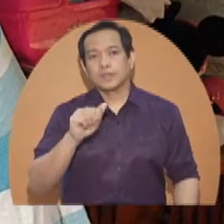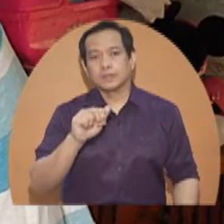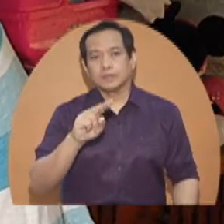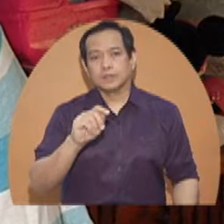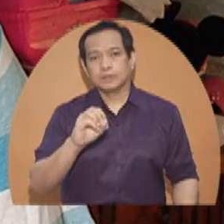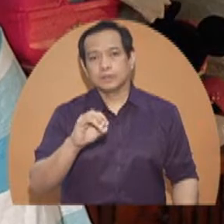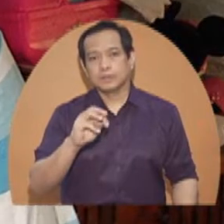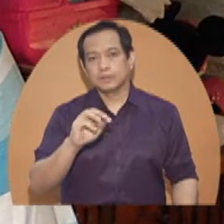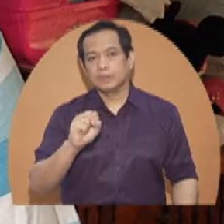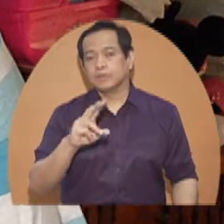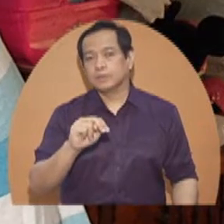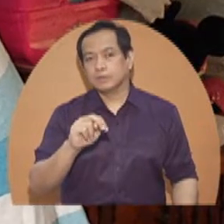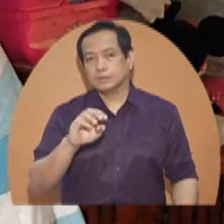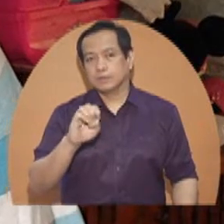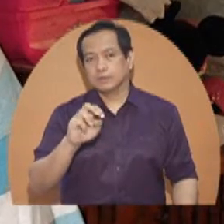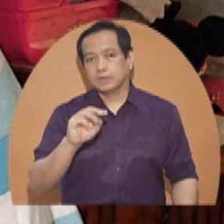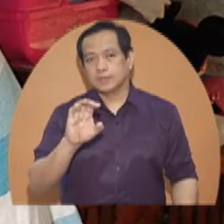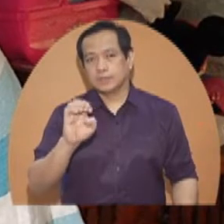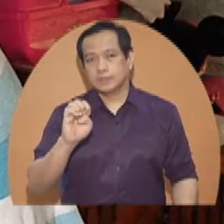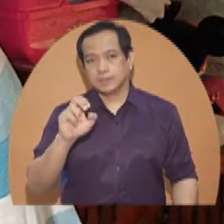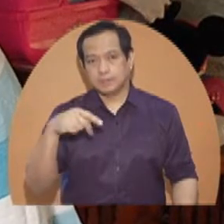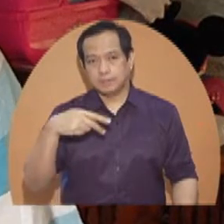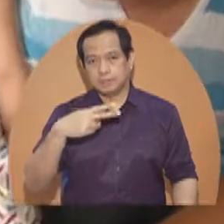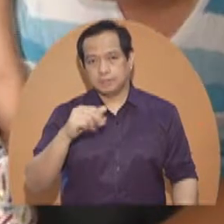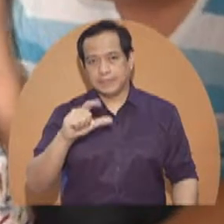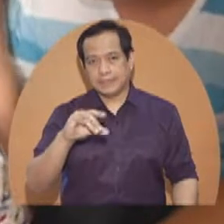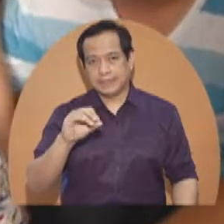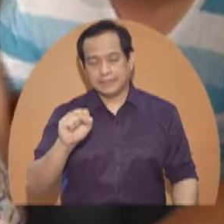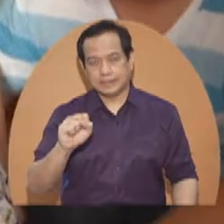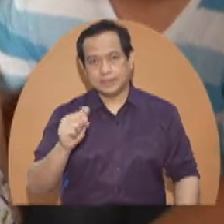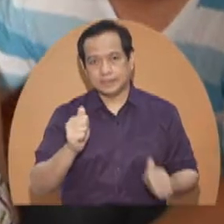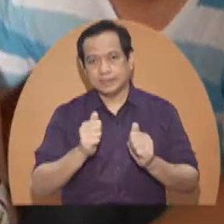autoimmune encephalitis with Hashimoto kasi yung kanya. Hashimoto thyroiditis.